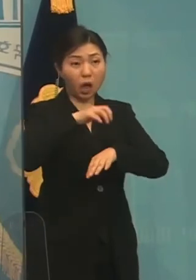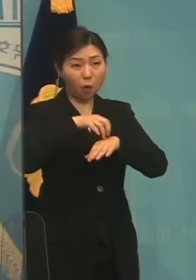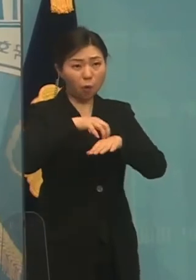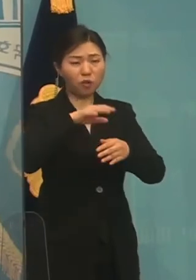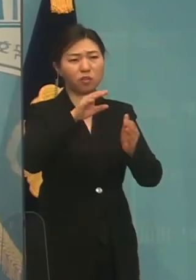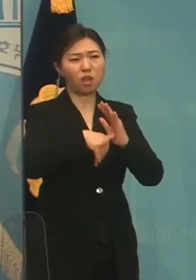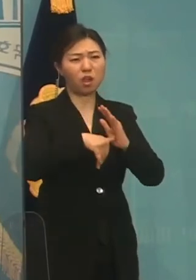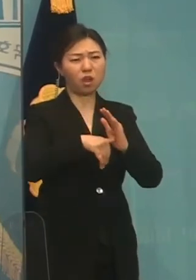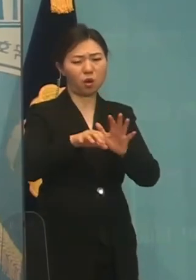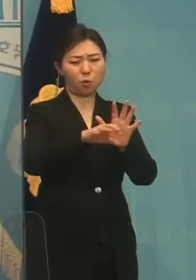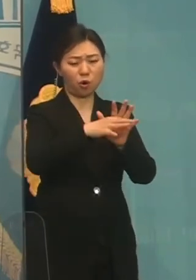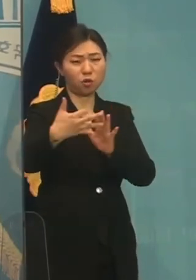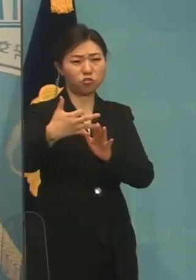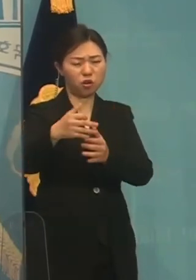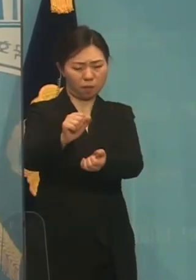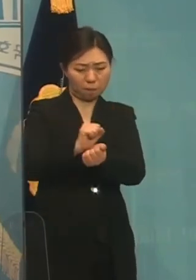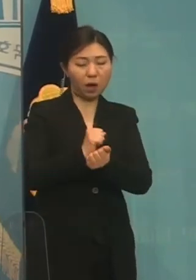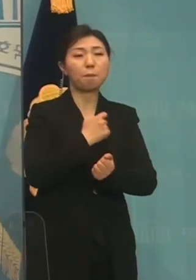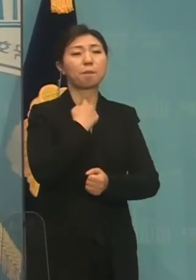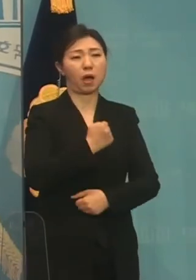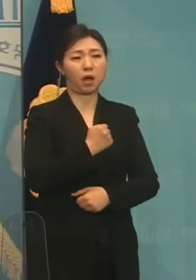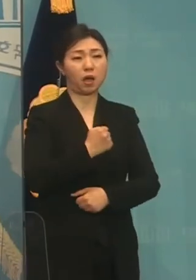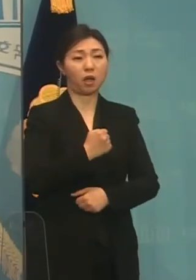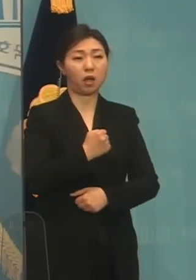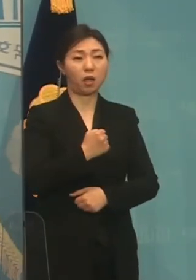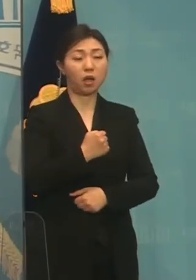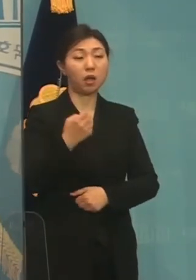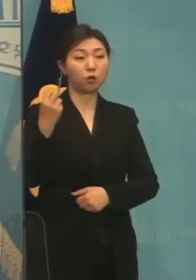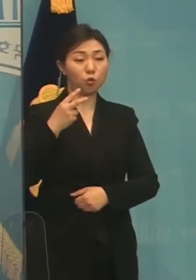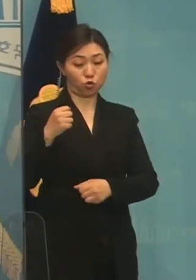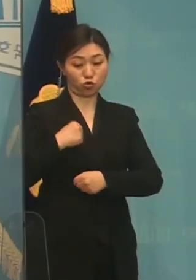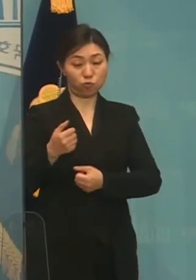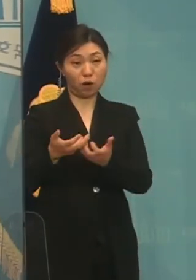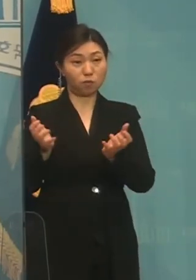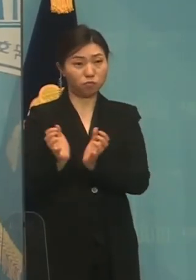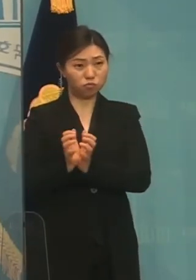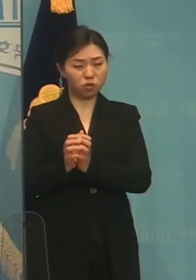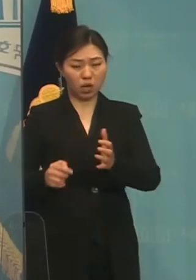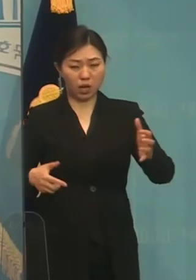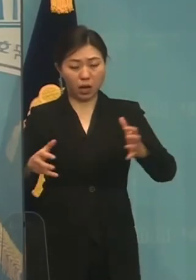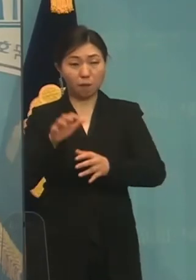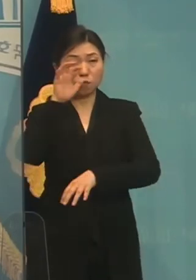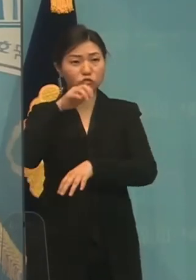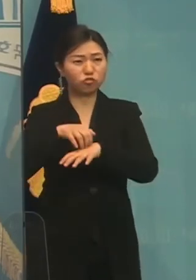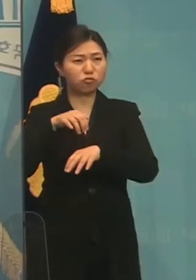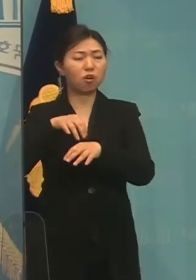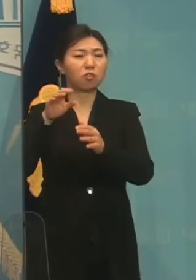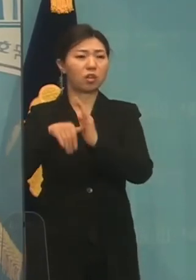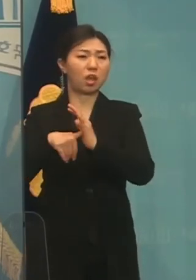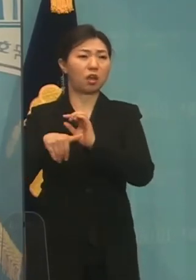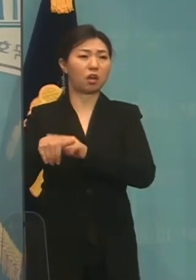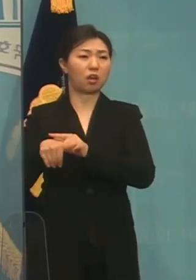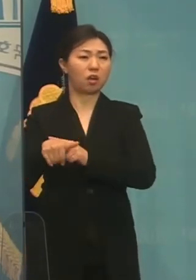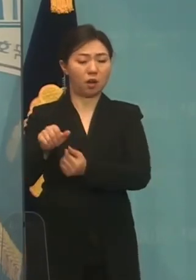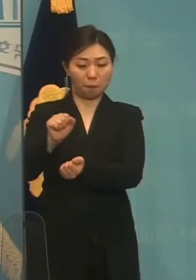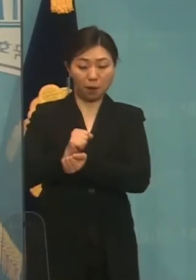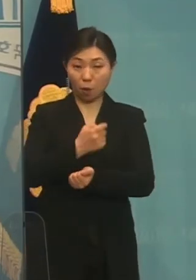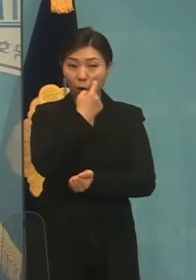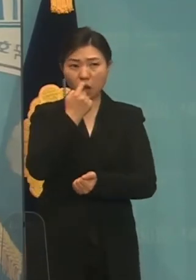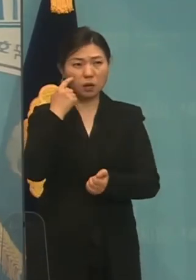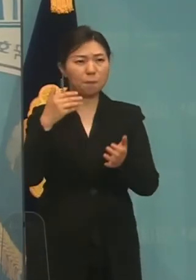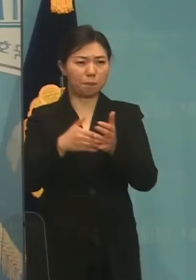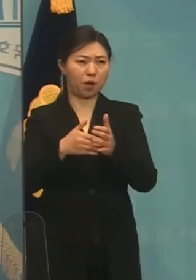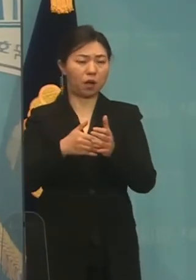16일에는 국방부 합동참모본부에서 첫 확진자가 발생했습니다. 20명이 자가격리 조치에 취해진